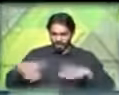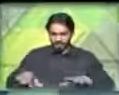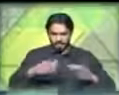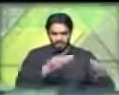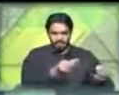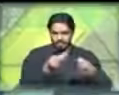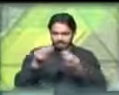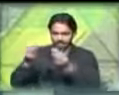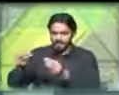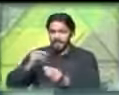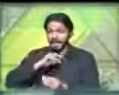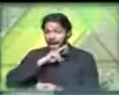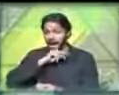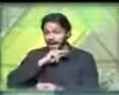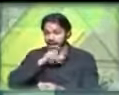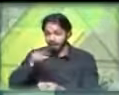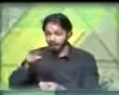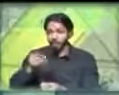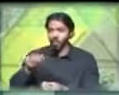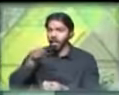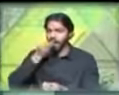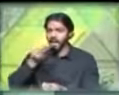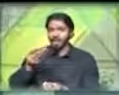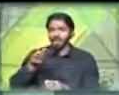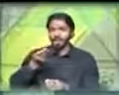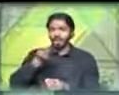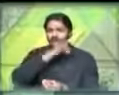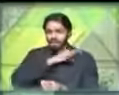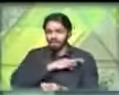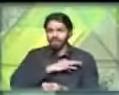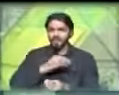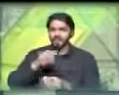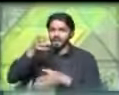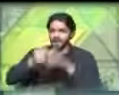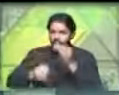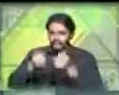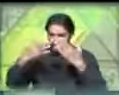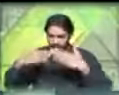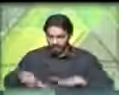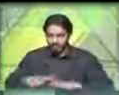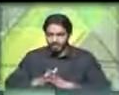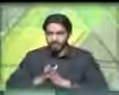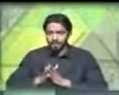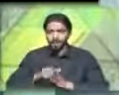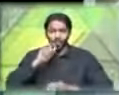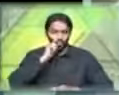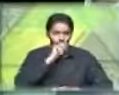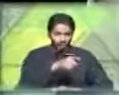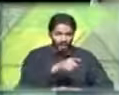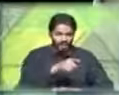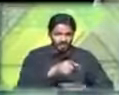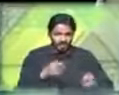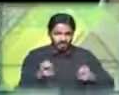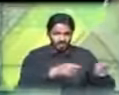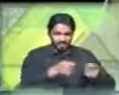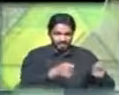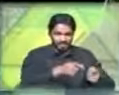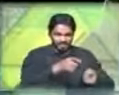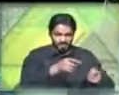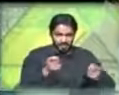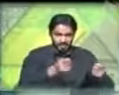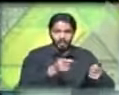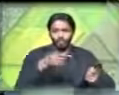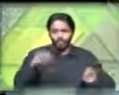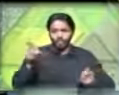يرد صاحب الغنم البستان كاملا، ويرد صاحب الغنم صاحب البستان الغنم كاملة على صاحبها.